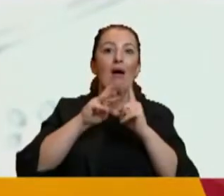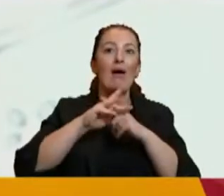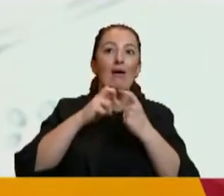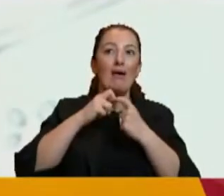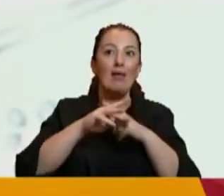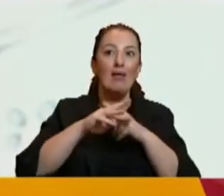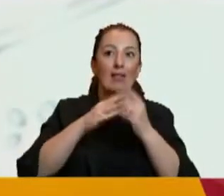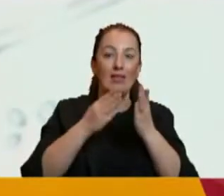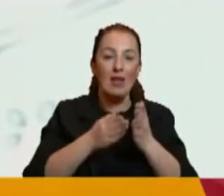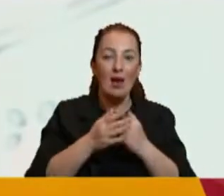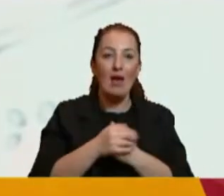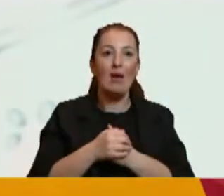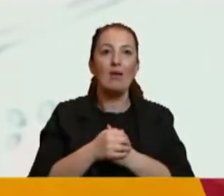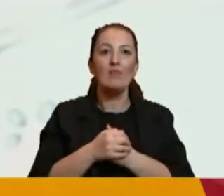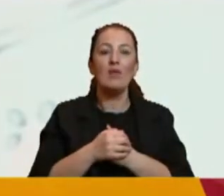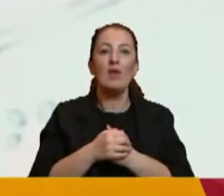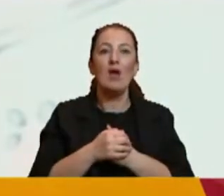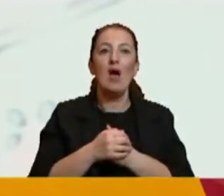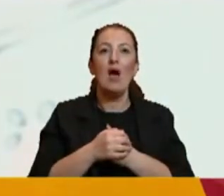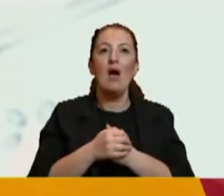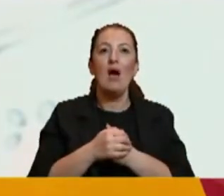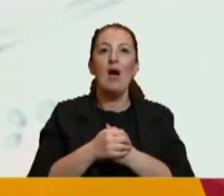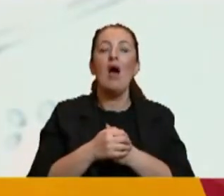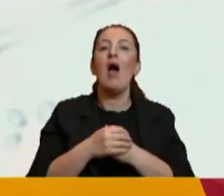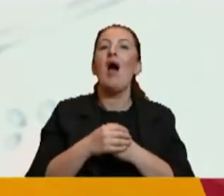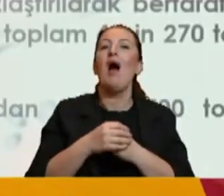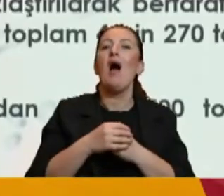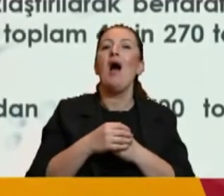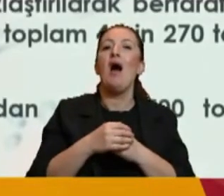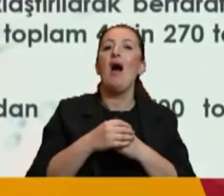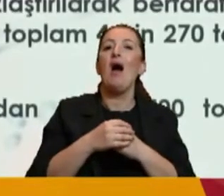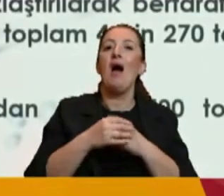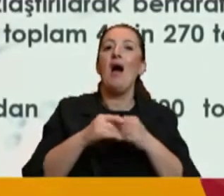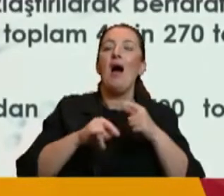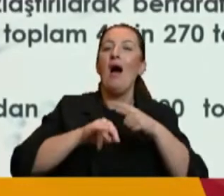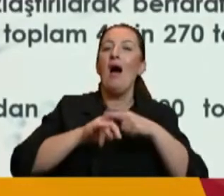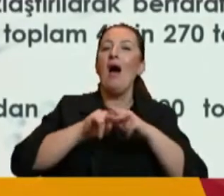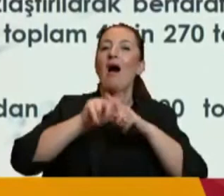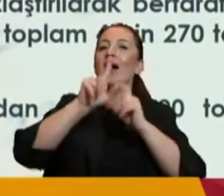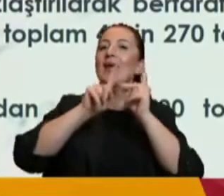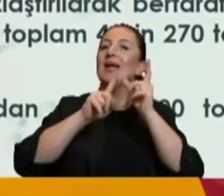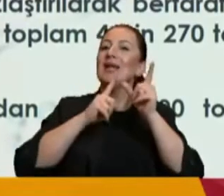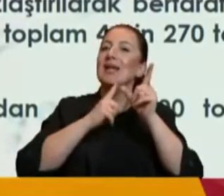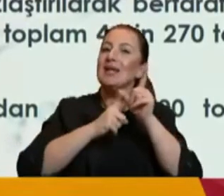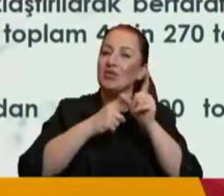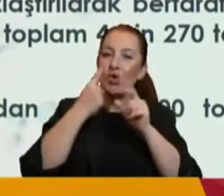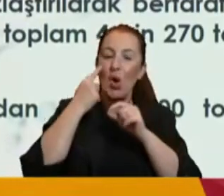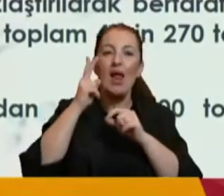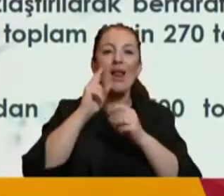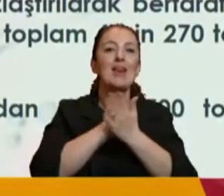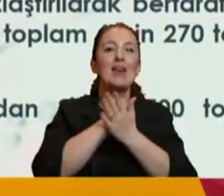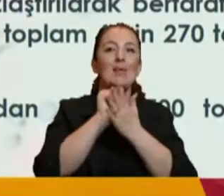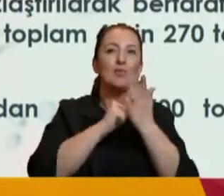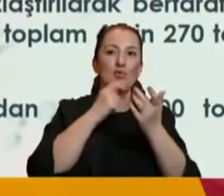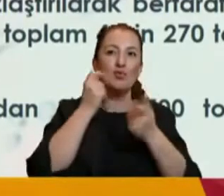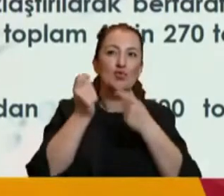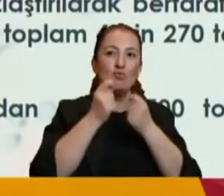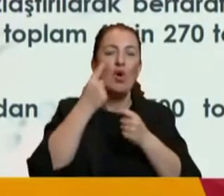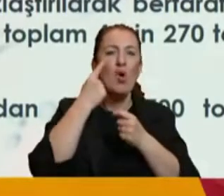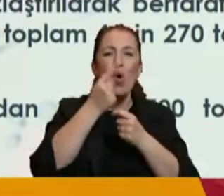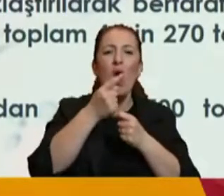o hariç temizlik çalışmaları bu Ve Haliç dip çamurunun